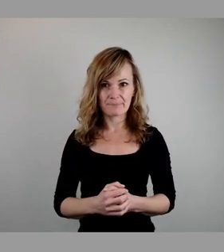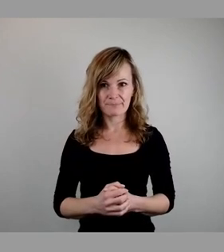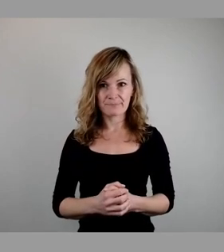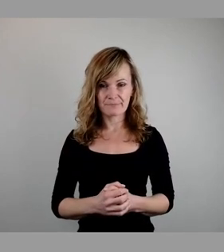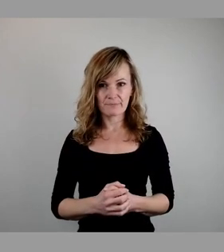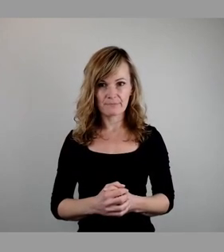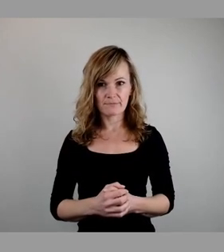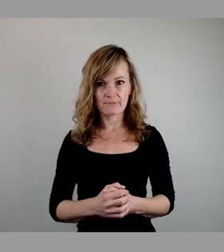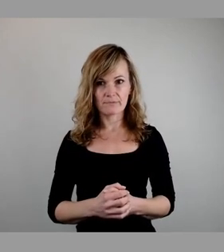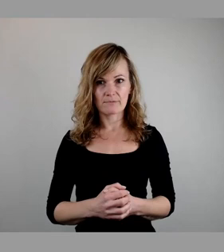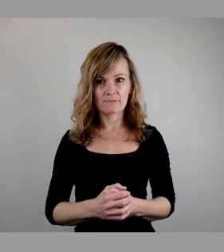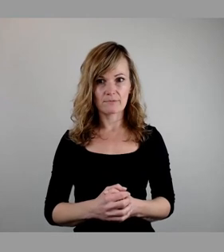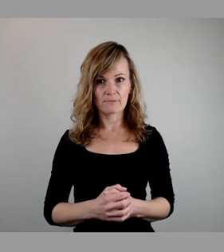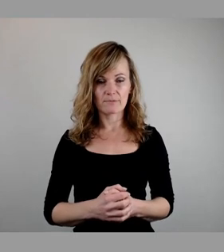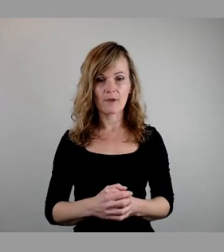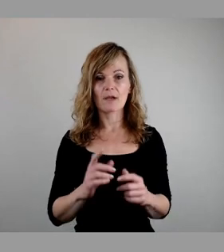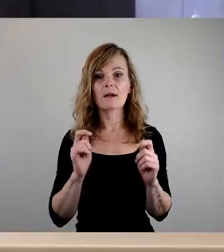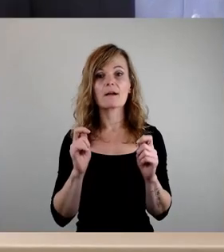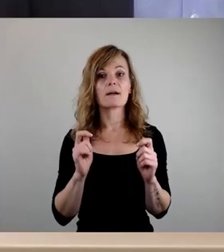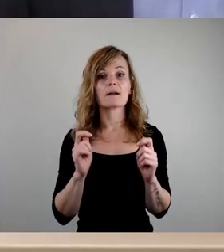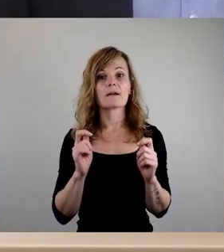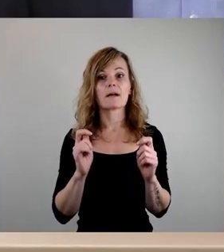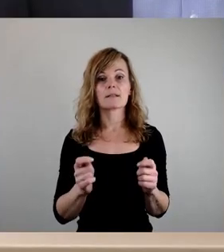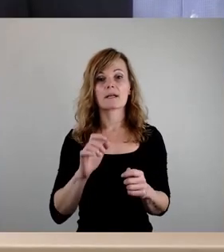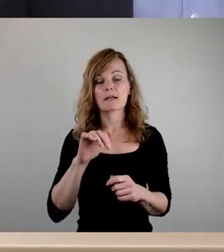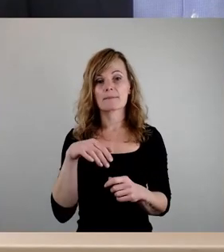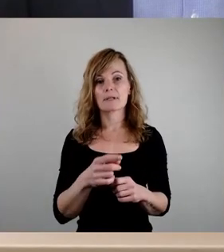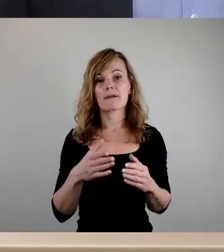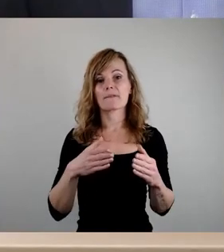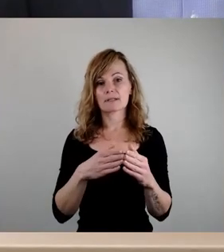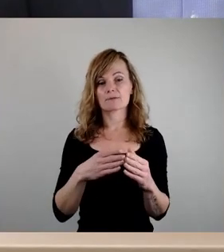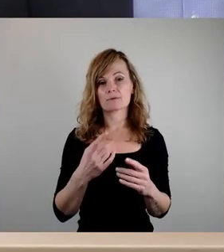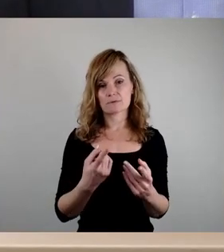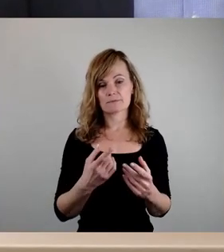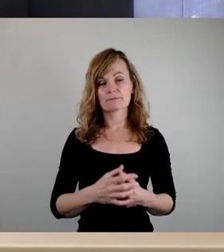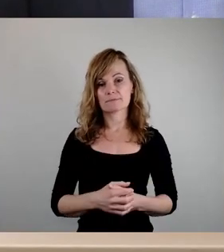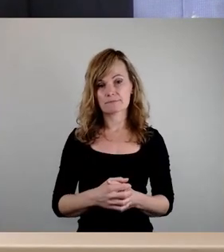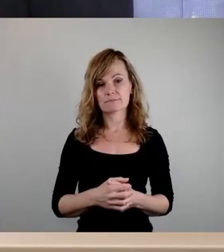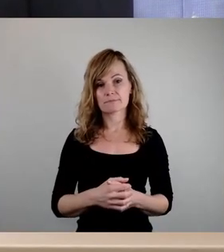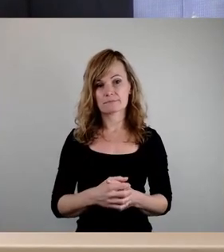zum Antrag SPD-Fraktion kommen. Wie gesagt, die